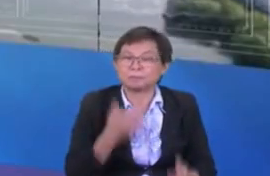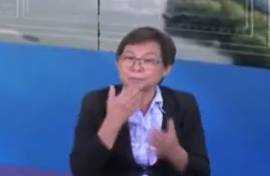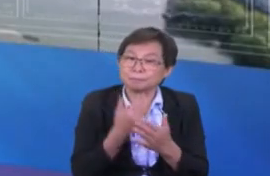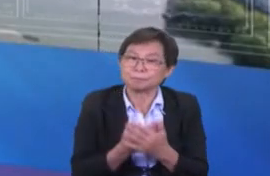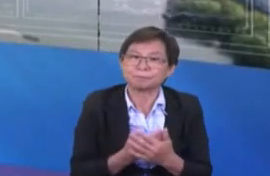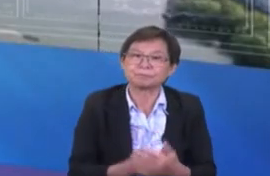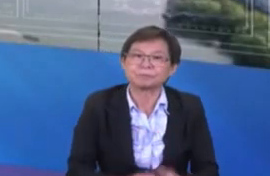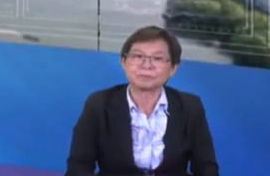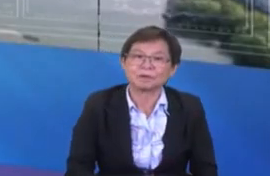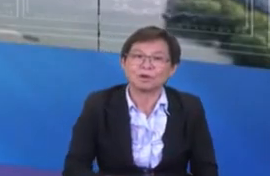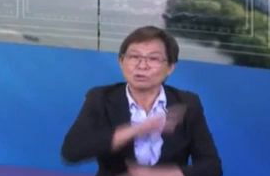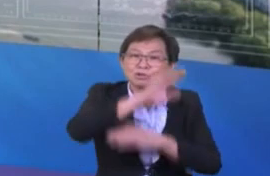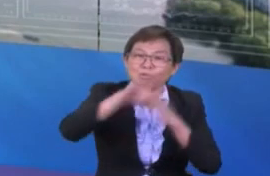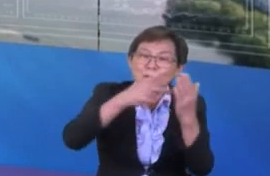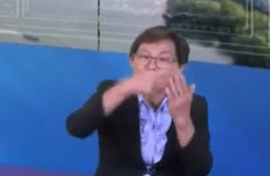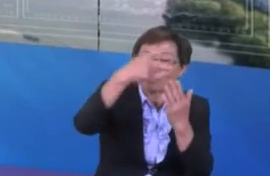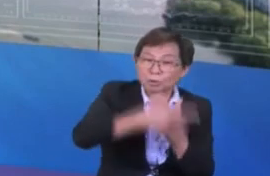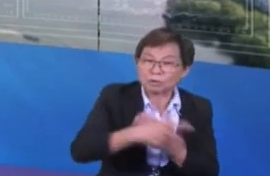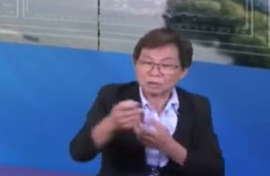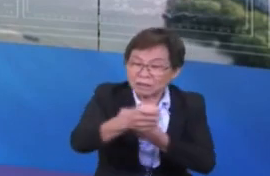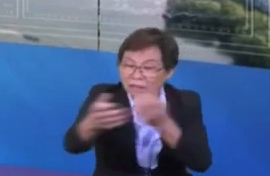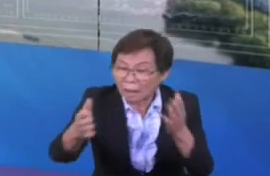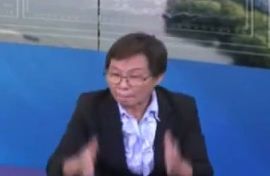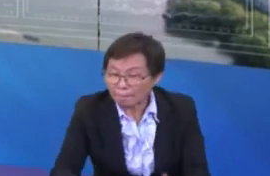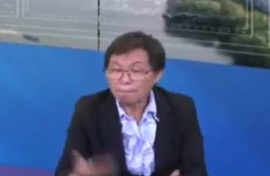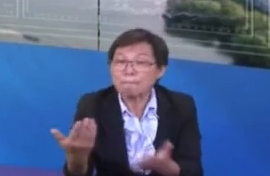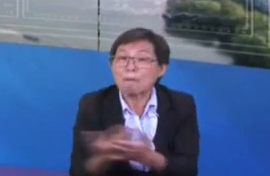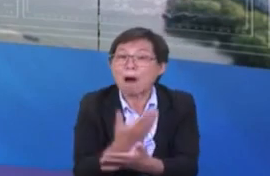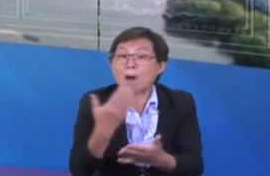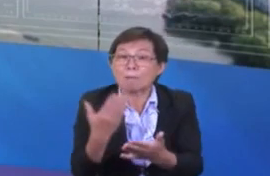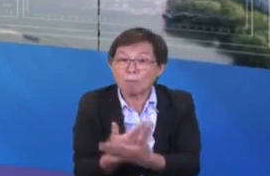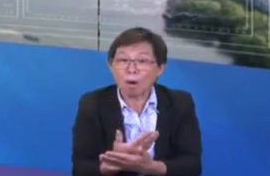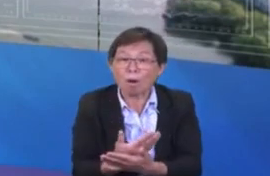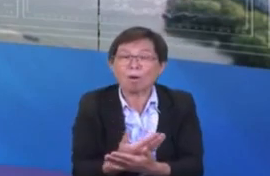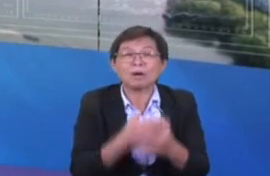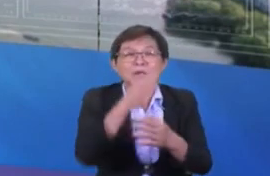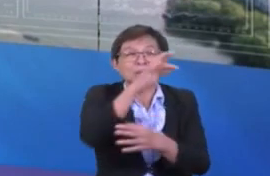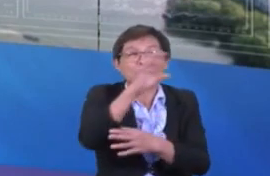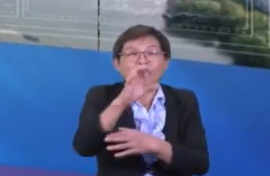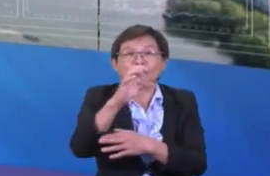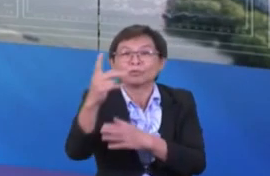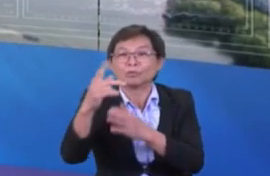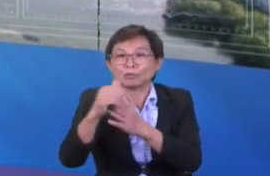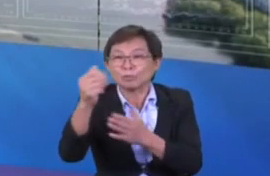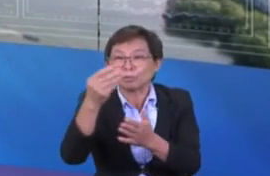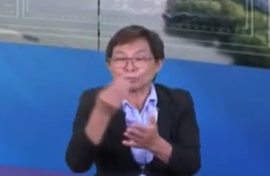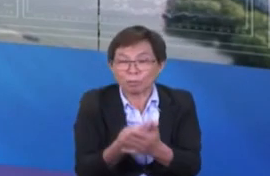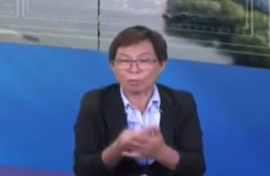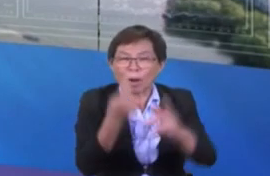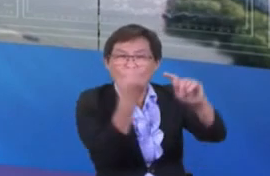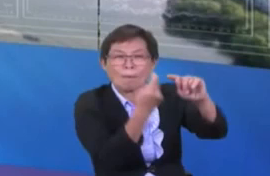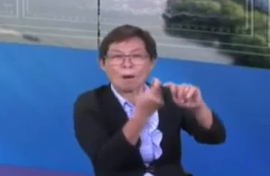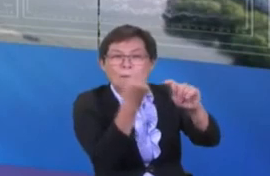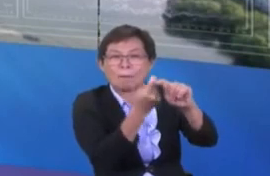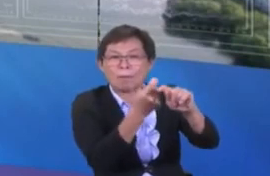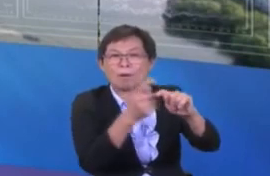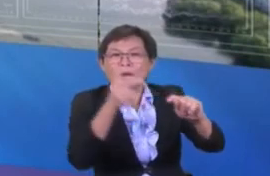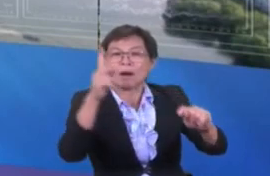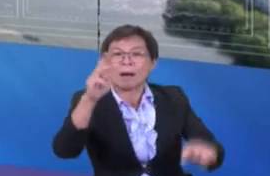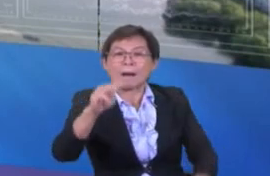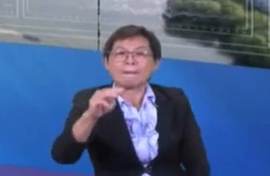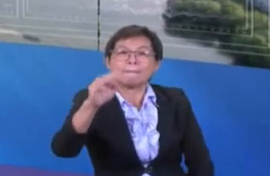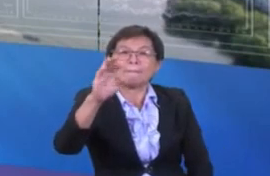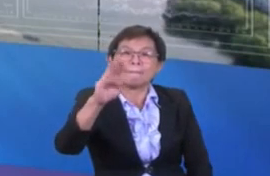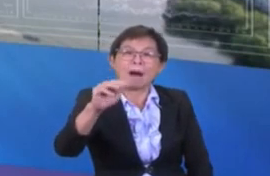Hai sebuah Project cucian nelayan baharu bernilai hampir 900.000 reggae dibina Kementerian Pertanian dan